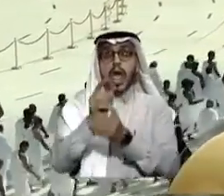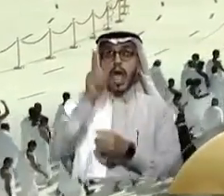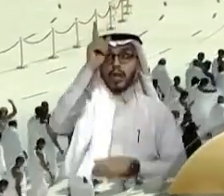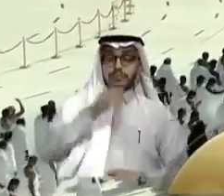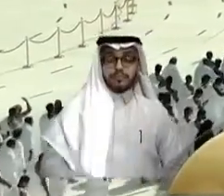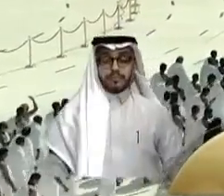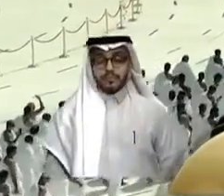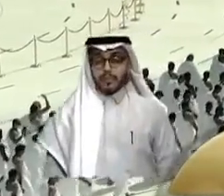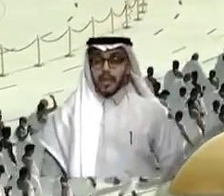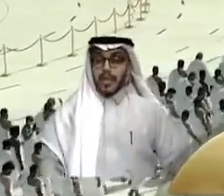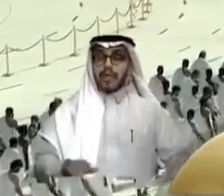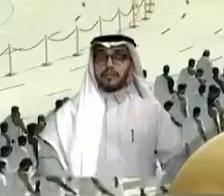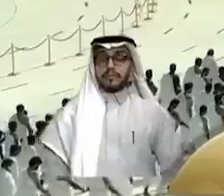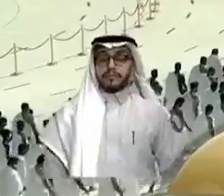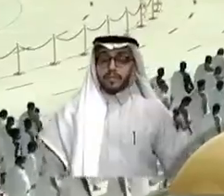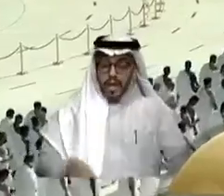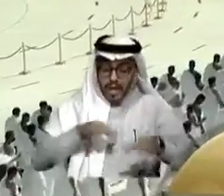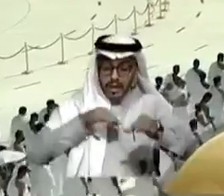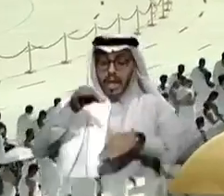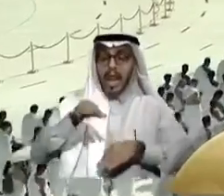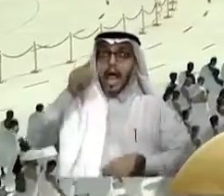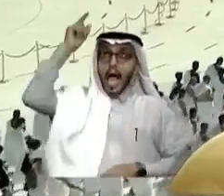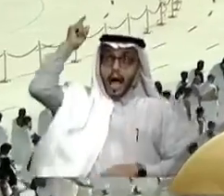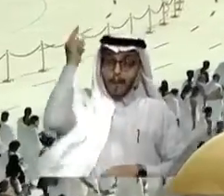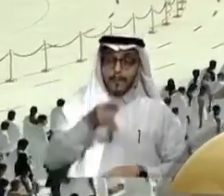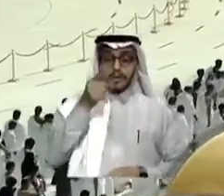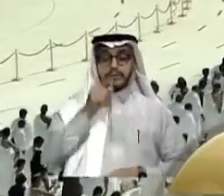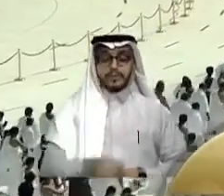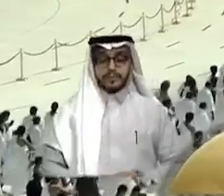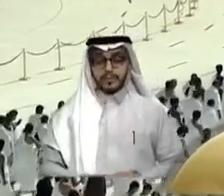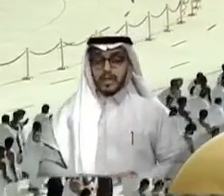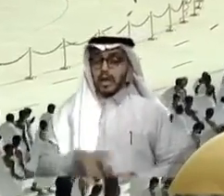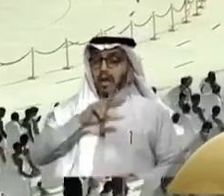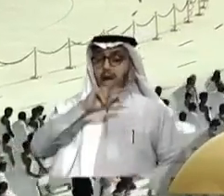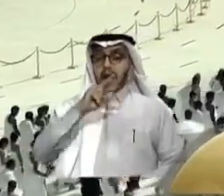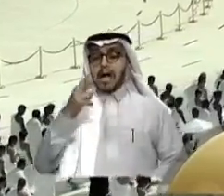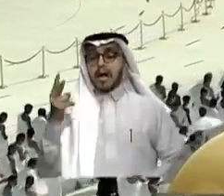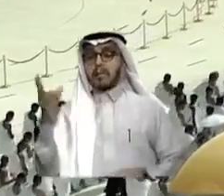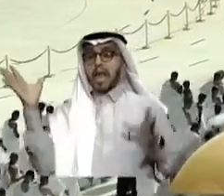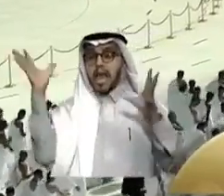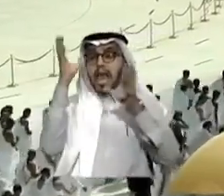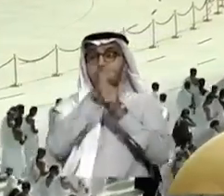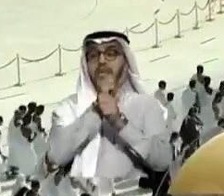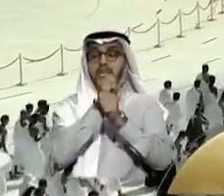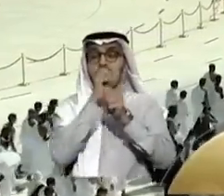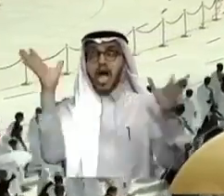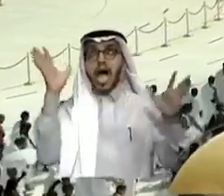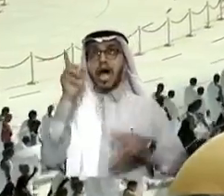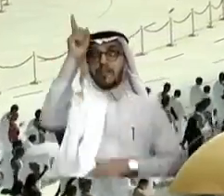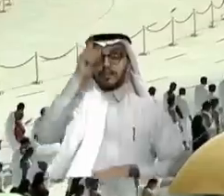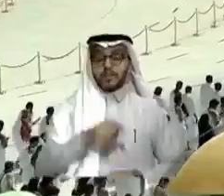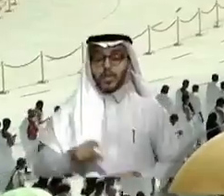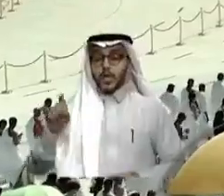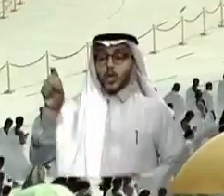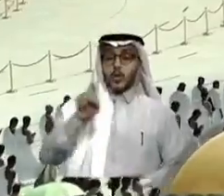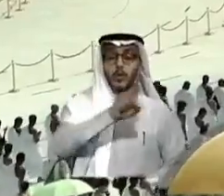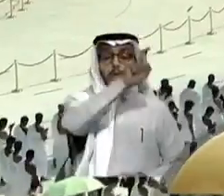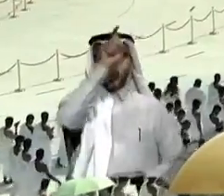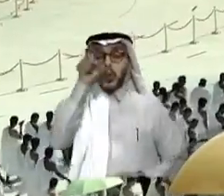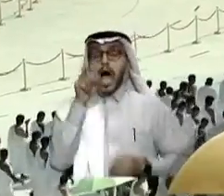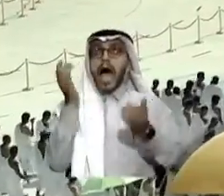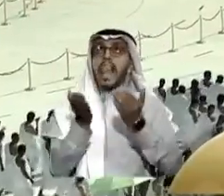ويقضي ويقضي وينفذ، ويقلب الليل والنهار. يسأله من